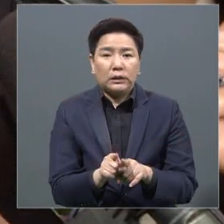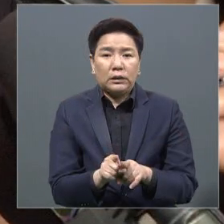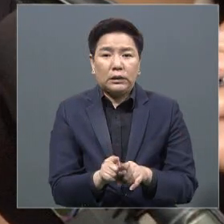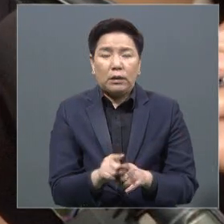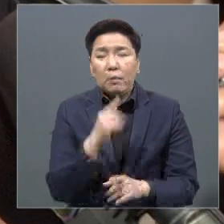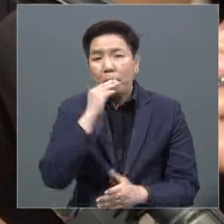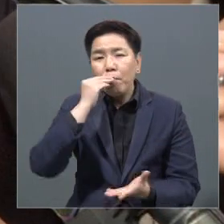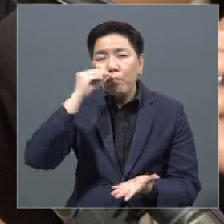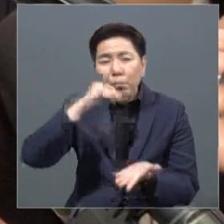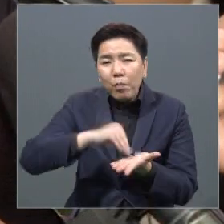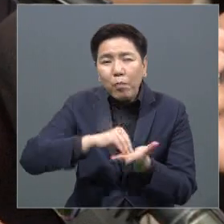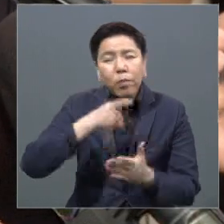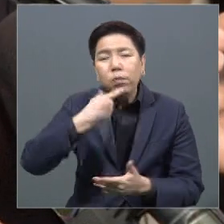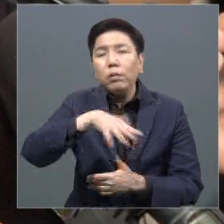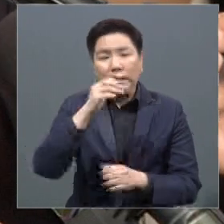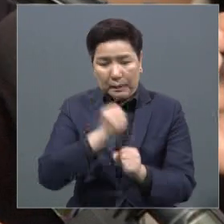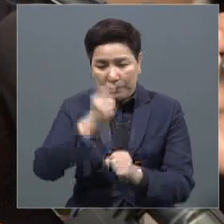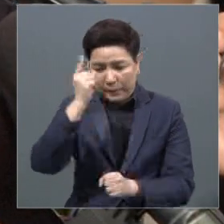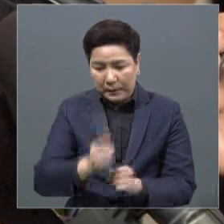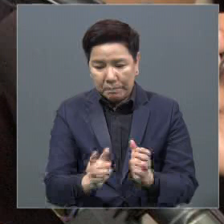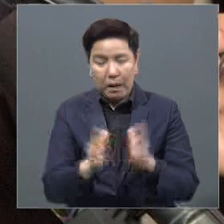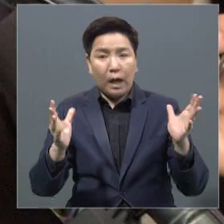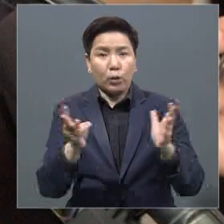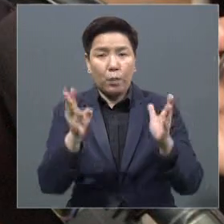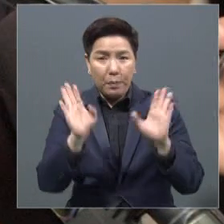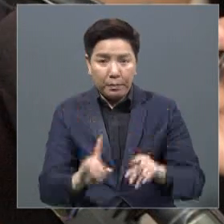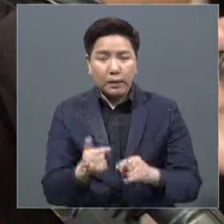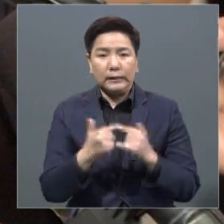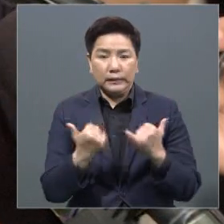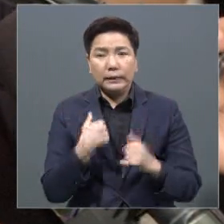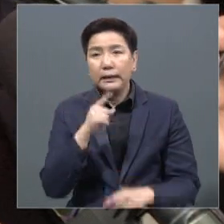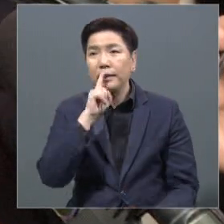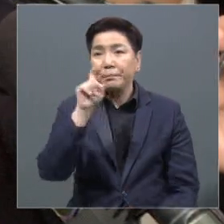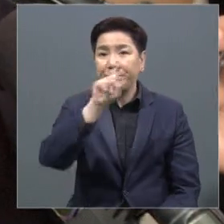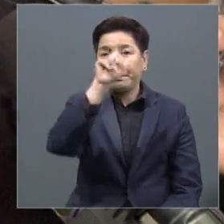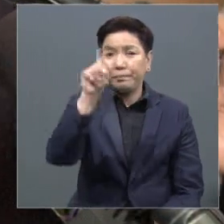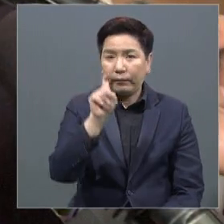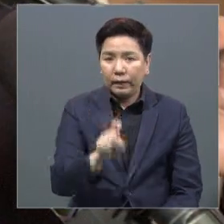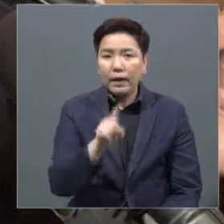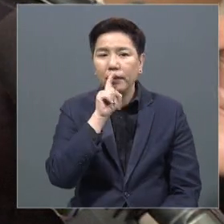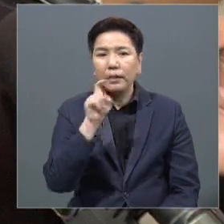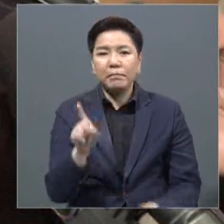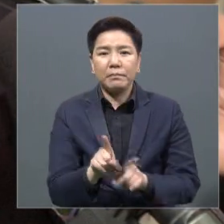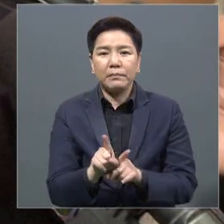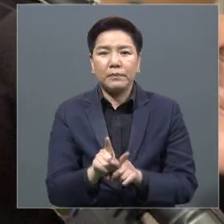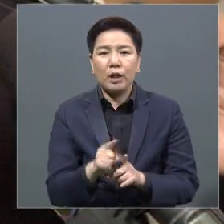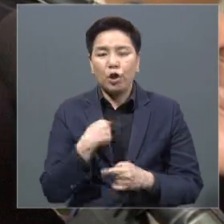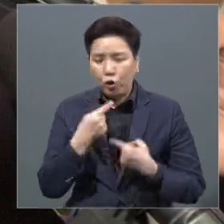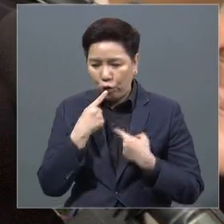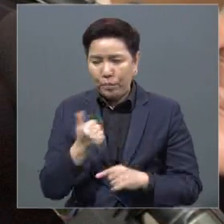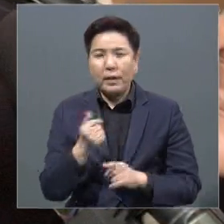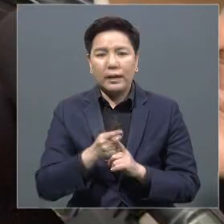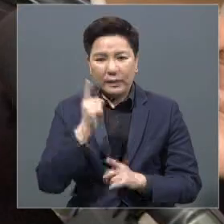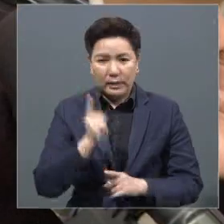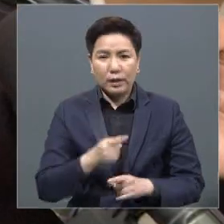จะโม้ยังไงก็โม้ได้ครับแต่เวลาทำจริงจะทำได้แค่ไหนนะเพราะเวลาตั้งคำถามก็ตั้งคำถามให้แบบตอบได้ตามความเป็น